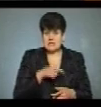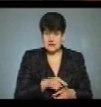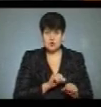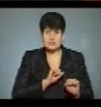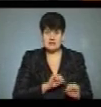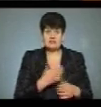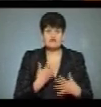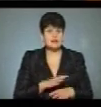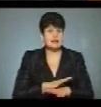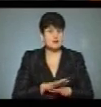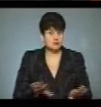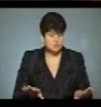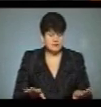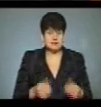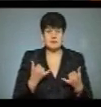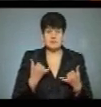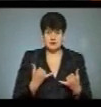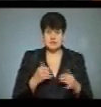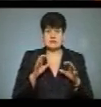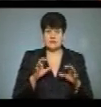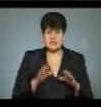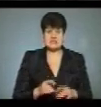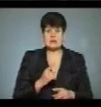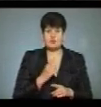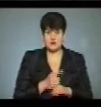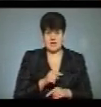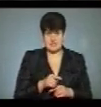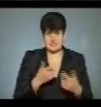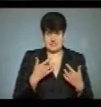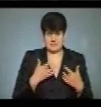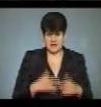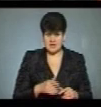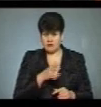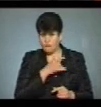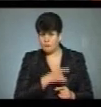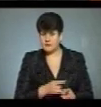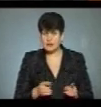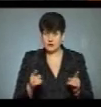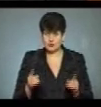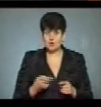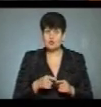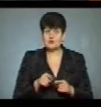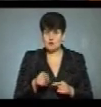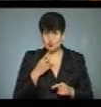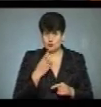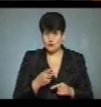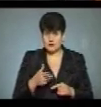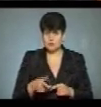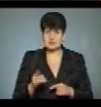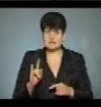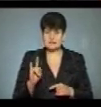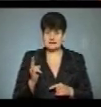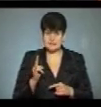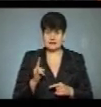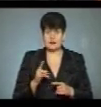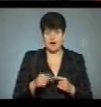захисту вже не буде, теперішнє трудове законодавство забороняє їх звільняти в період цього догляду за дитиною. Надалі